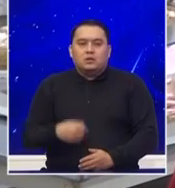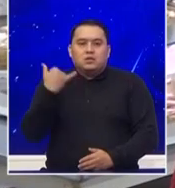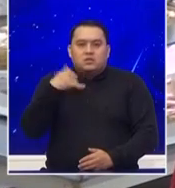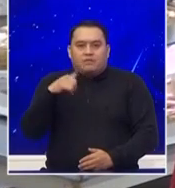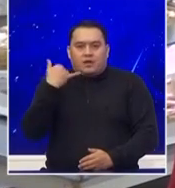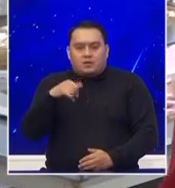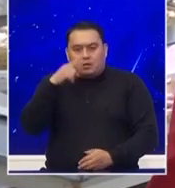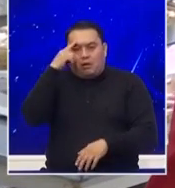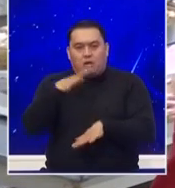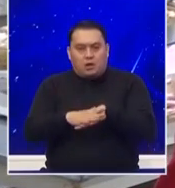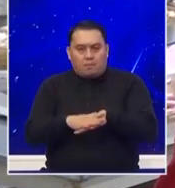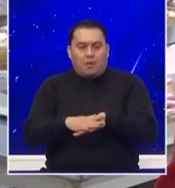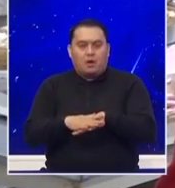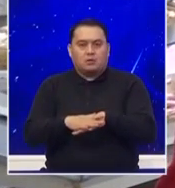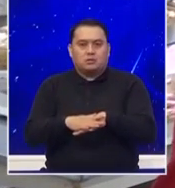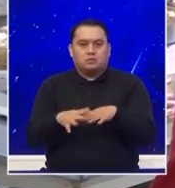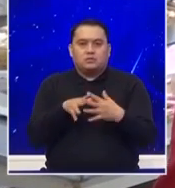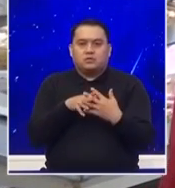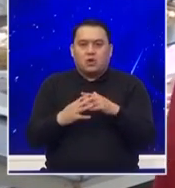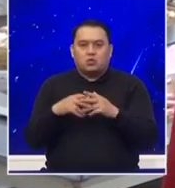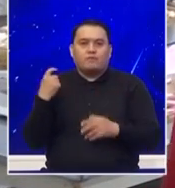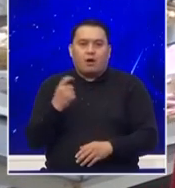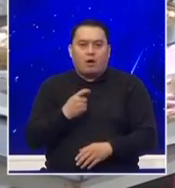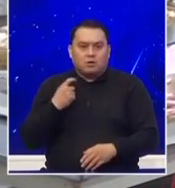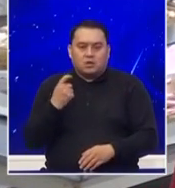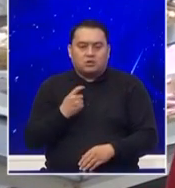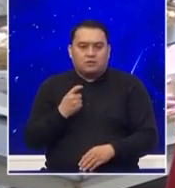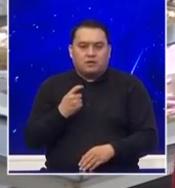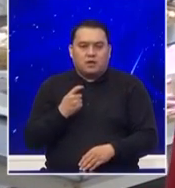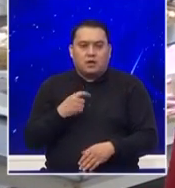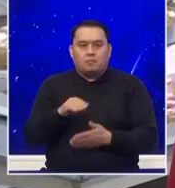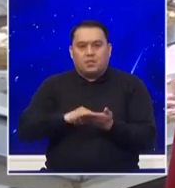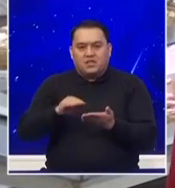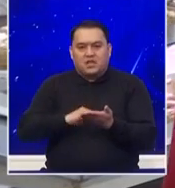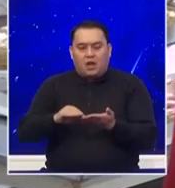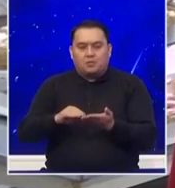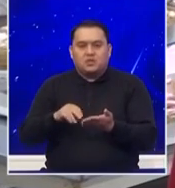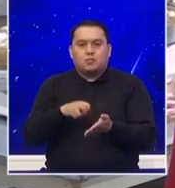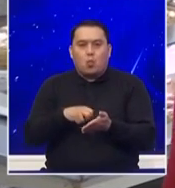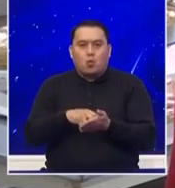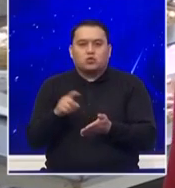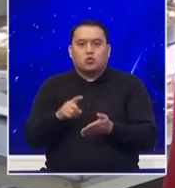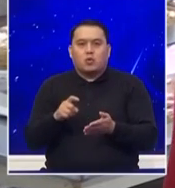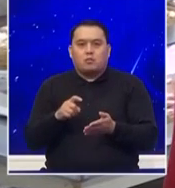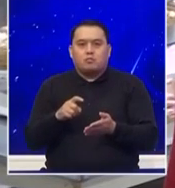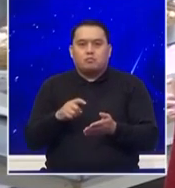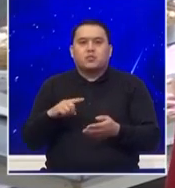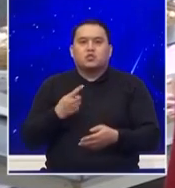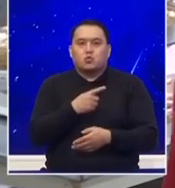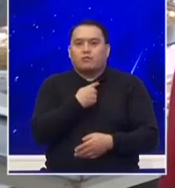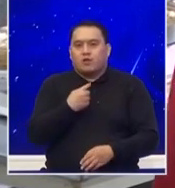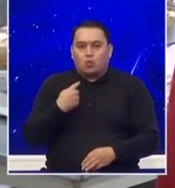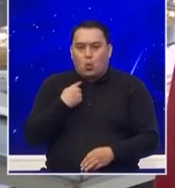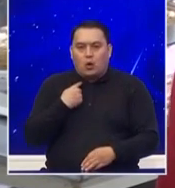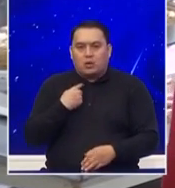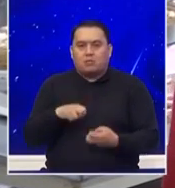нас отправил в сельхоз хозяйственное. Там писали письмо, чтобы разобрались, почему в